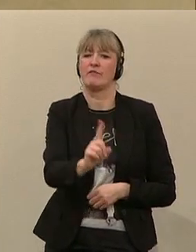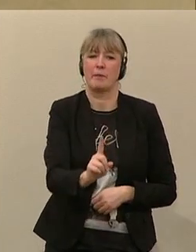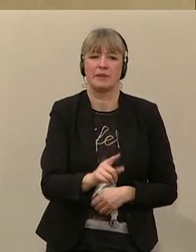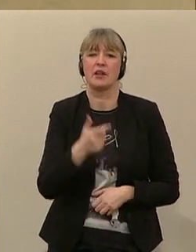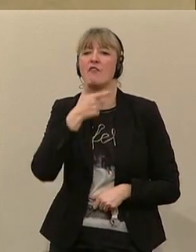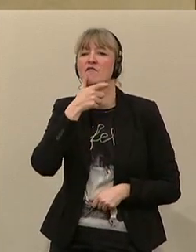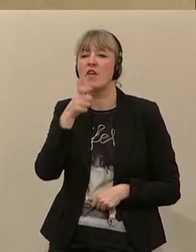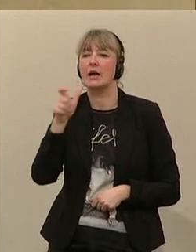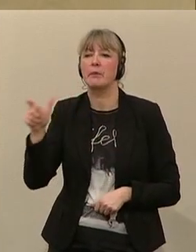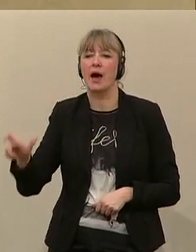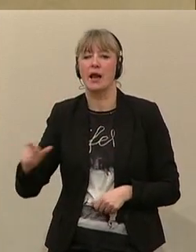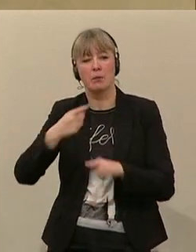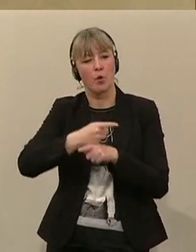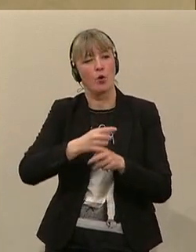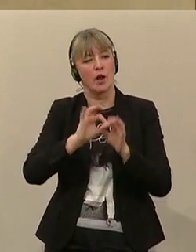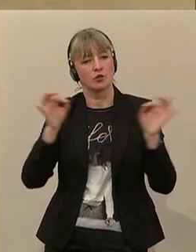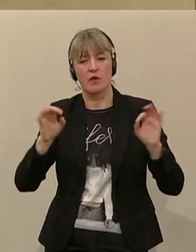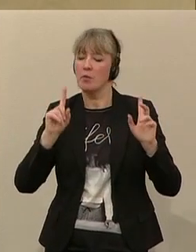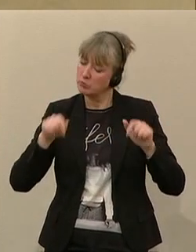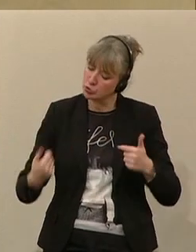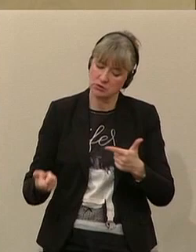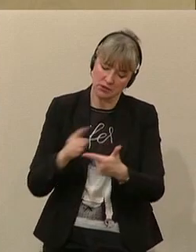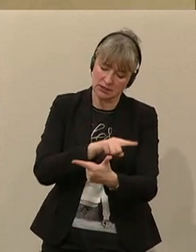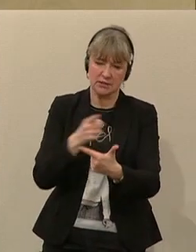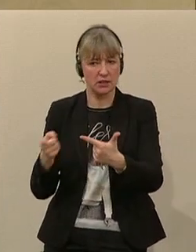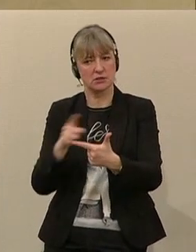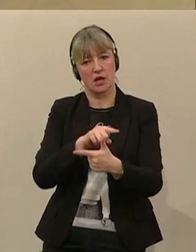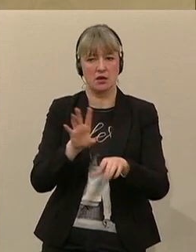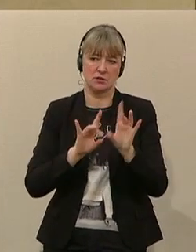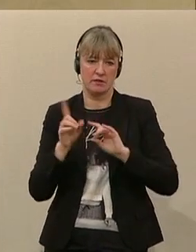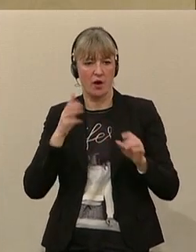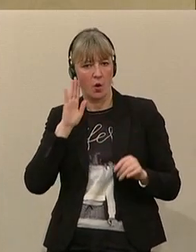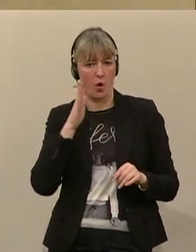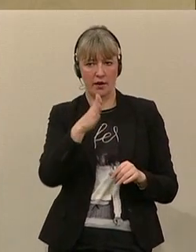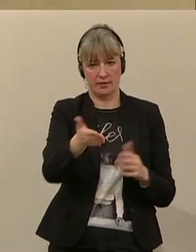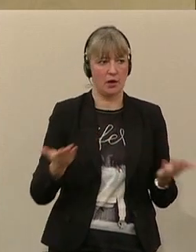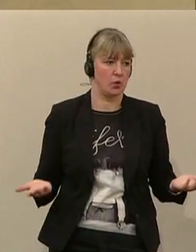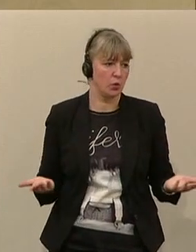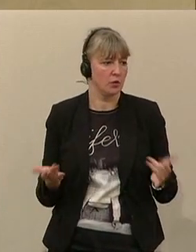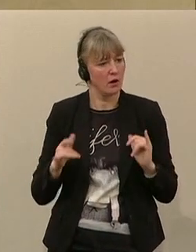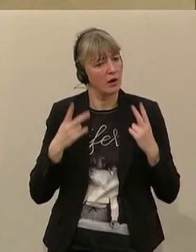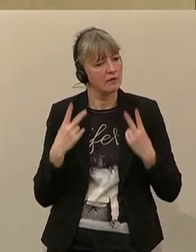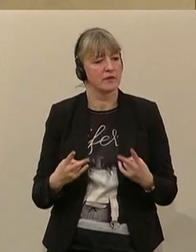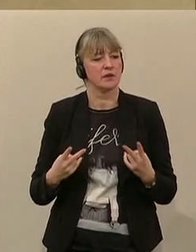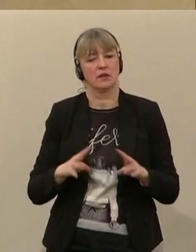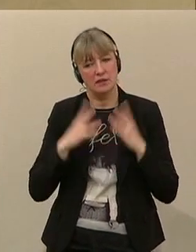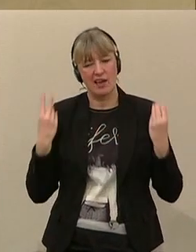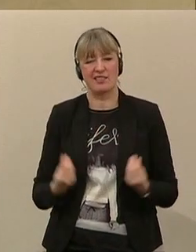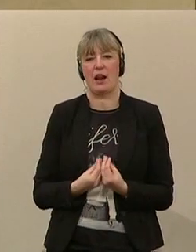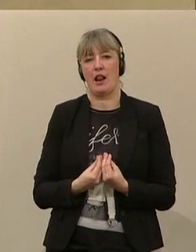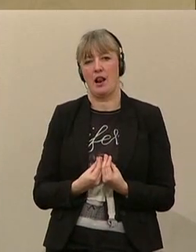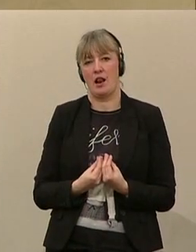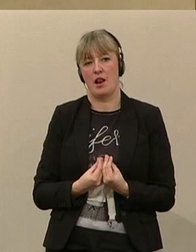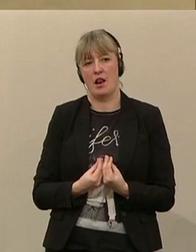verbale Beurteilungsformen gibt. Wir sagen nur, es muss ein sowohl als auch geben und als Orientierung darüber hinweg. Da ist, glaube ich, aber ganz auch wichtig, generell